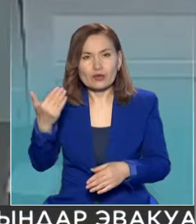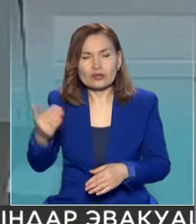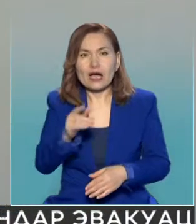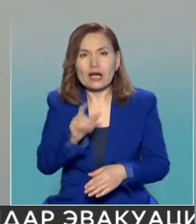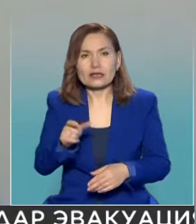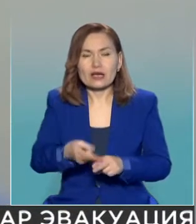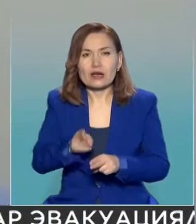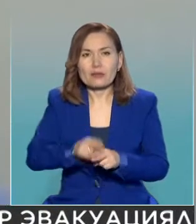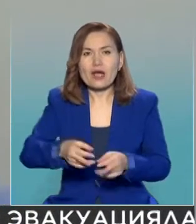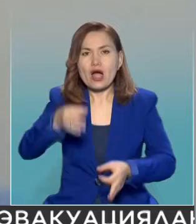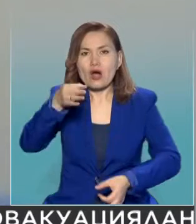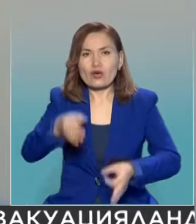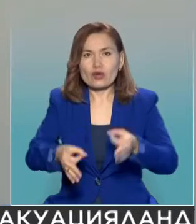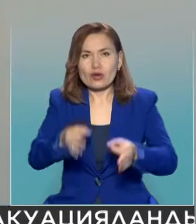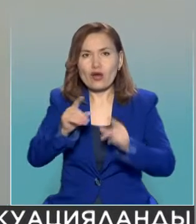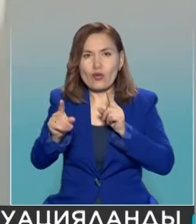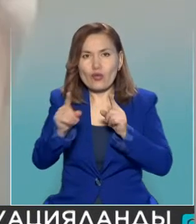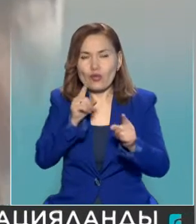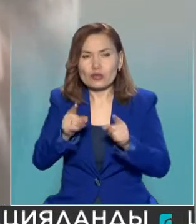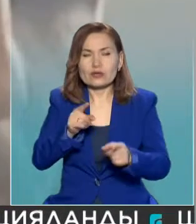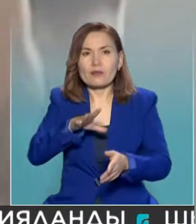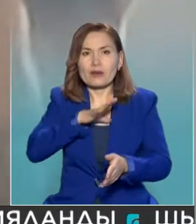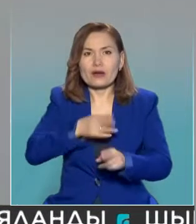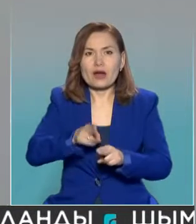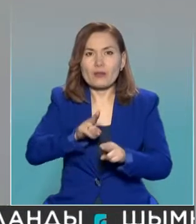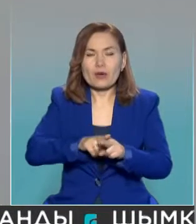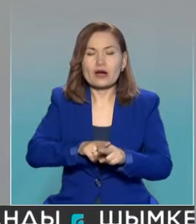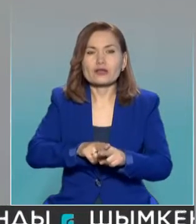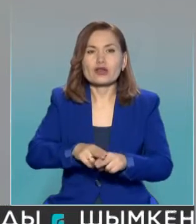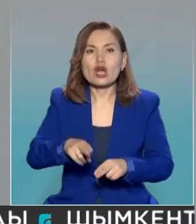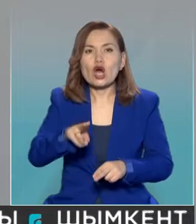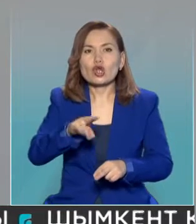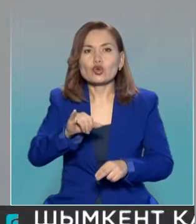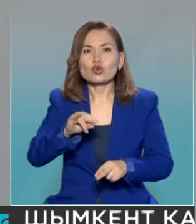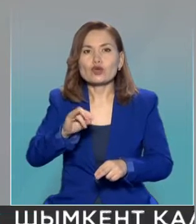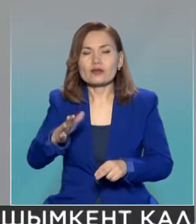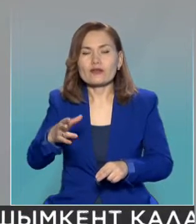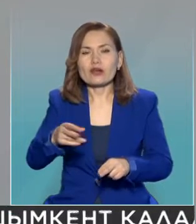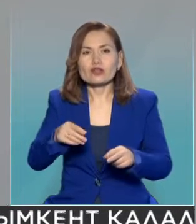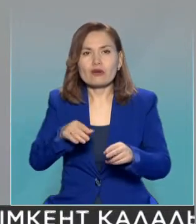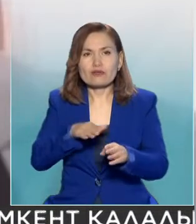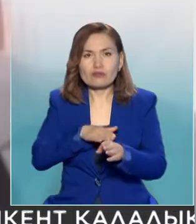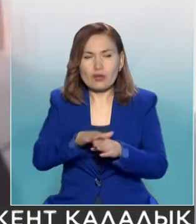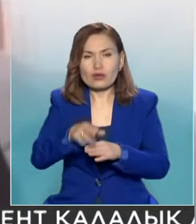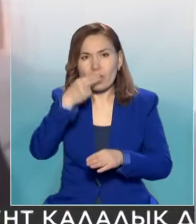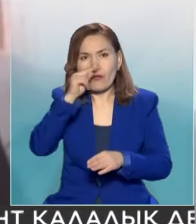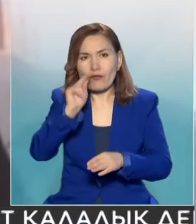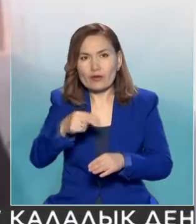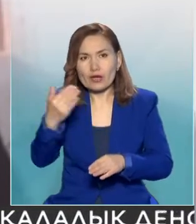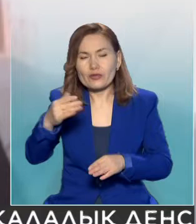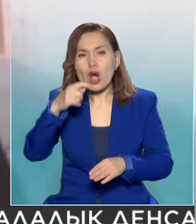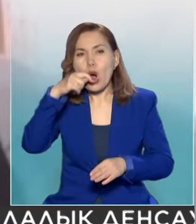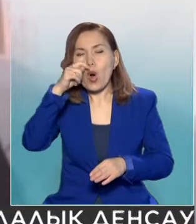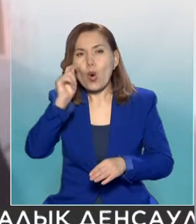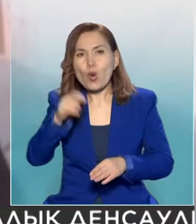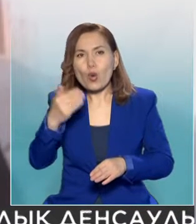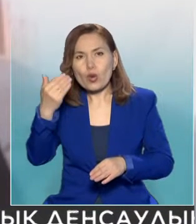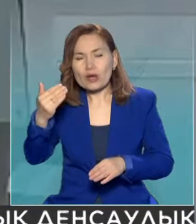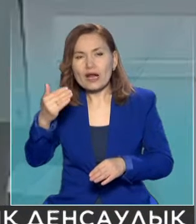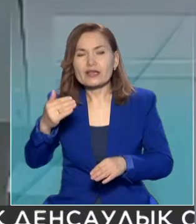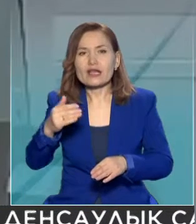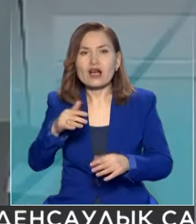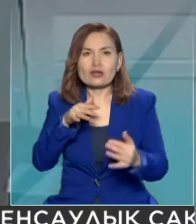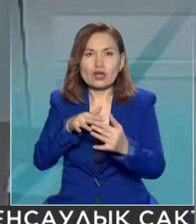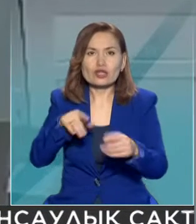қатысты кезекті сот отырысы өтті. Жиында прокурор Дужновтың кінәсі толық дәлелденгені және Украинада болған қақтығыстарға қатысқанын